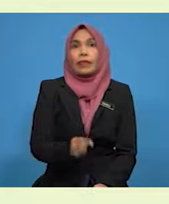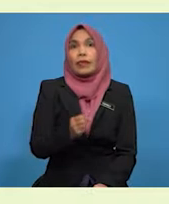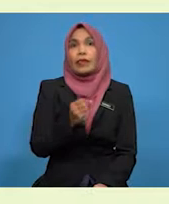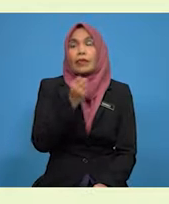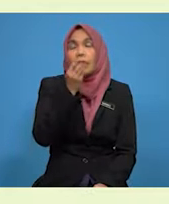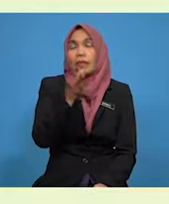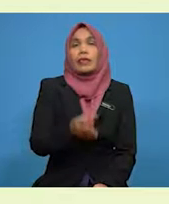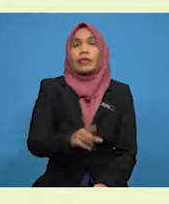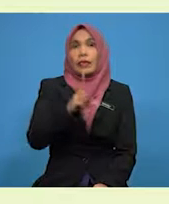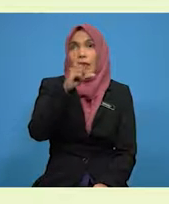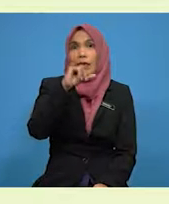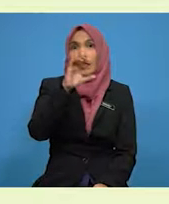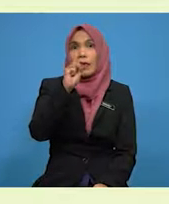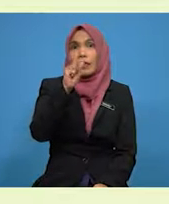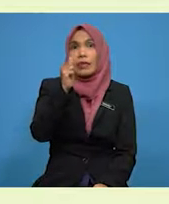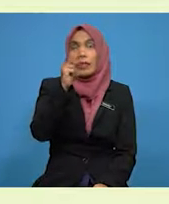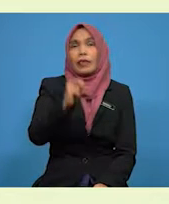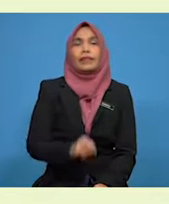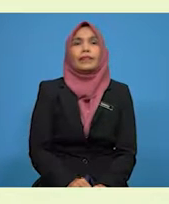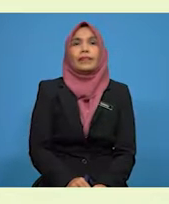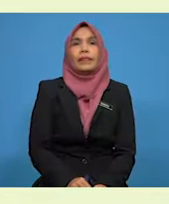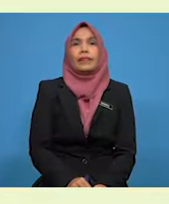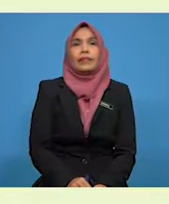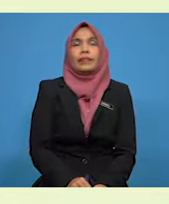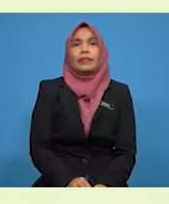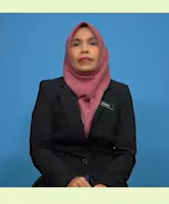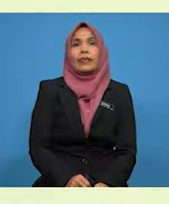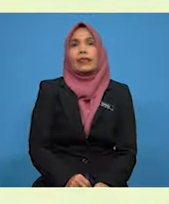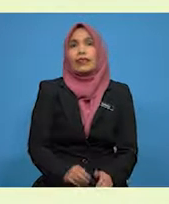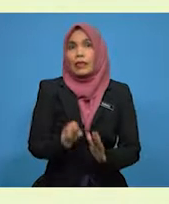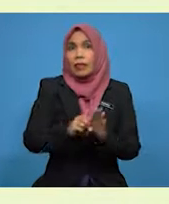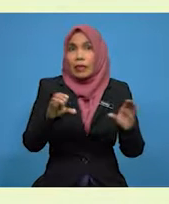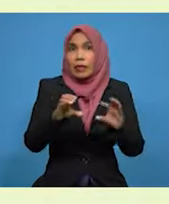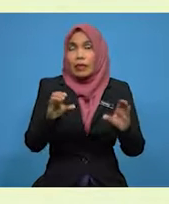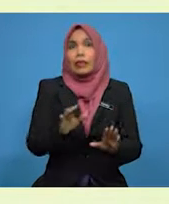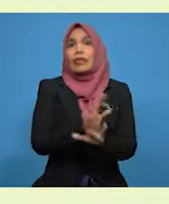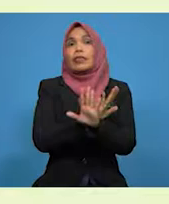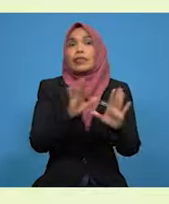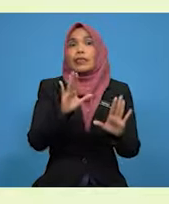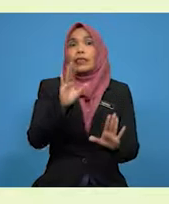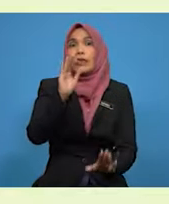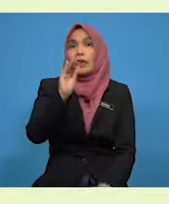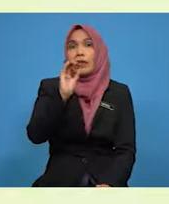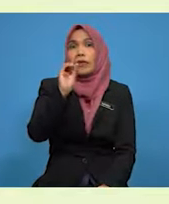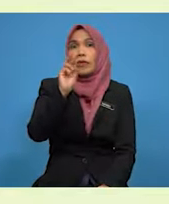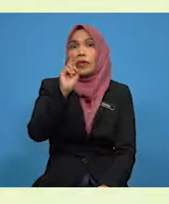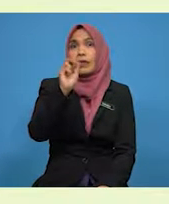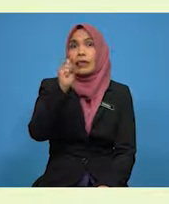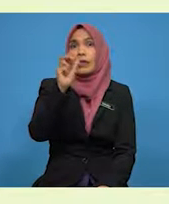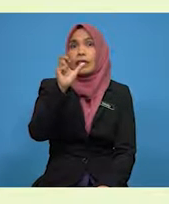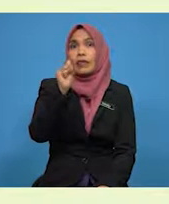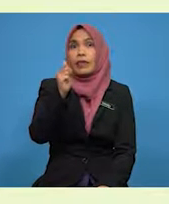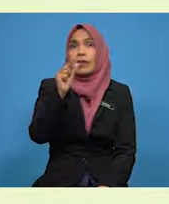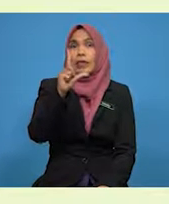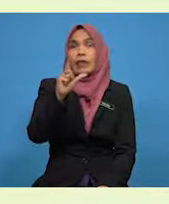penyelia atau majikan secara tidak formal. Amaran lisan dilakukan terhadap pekerja yang